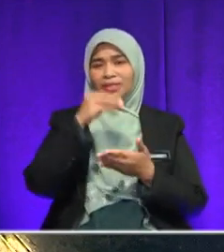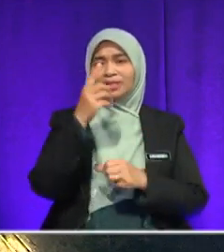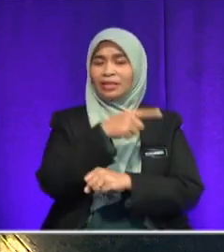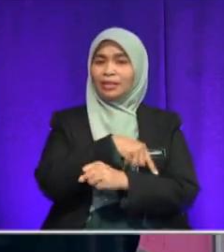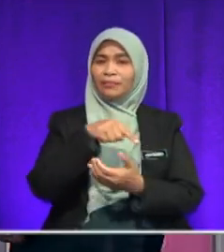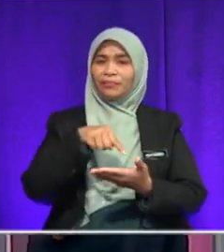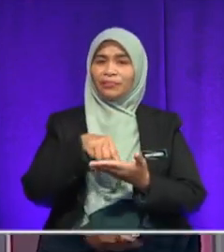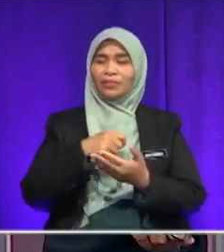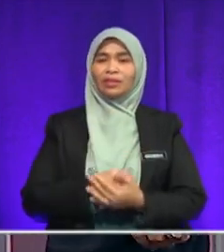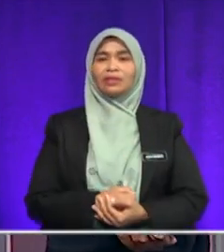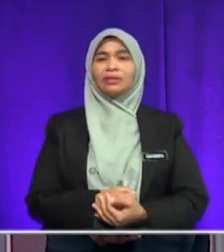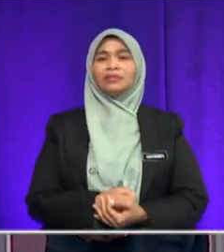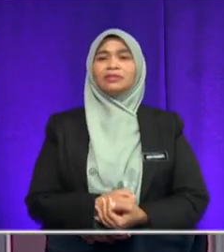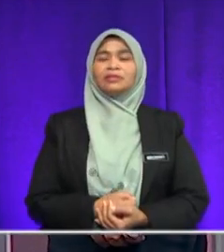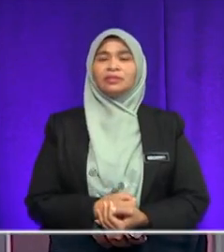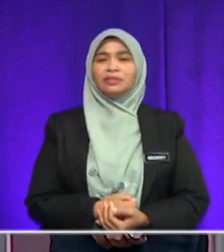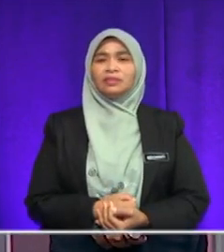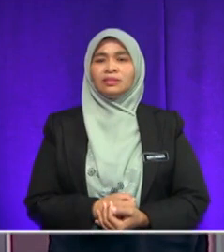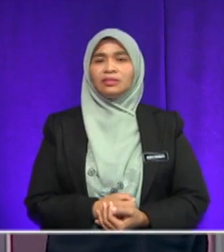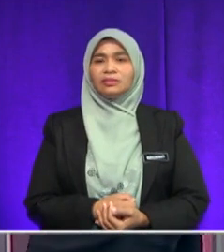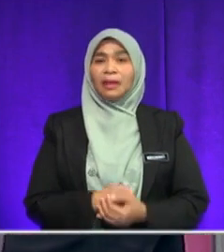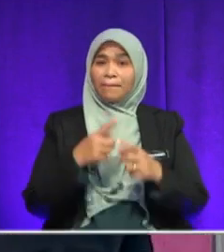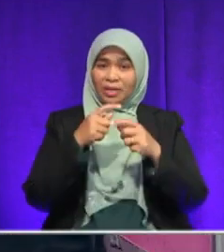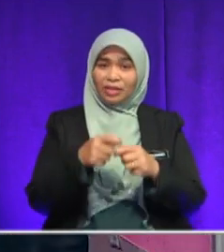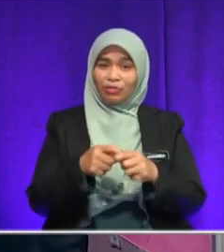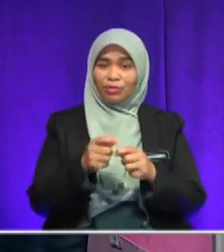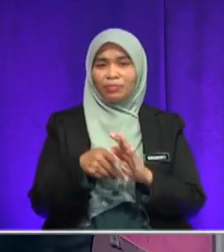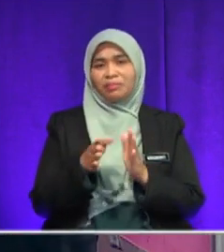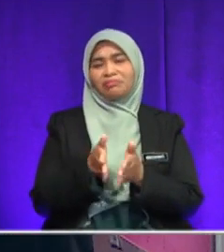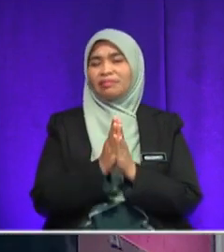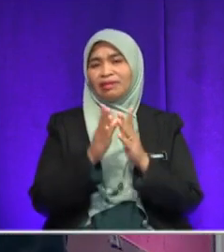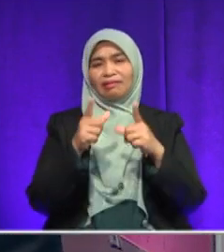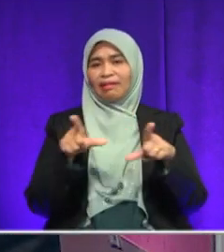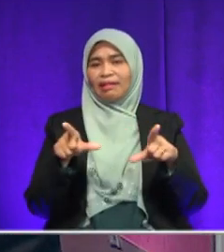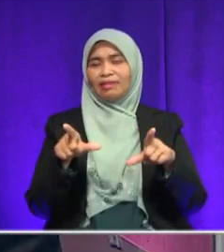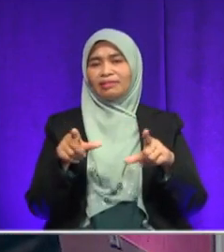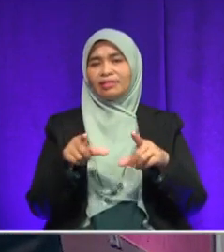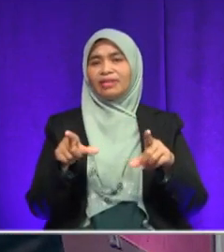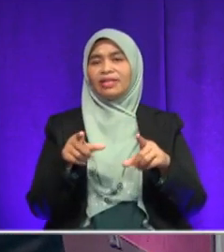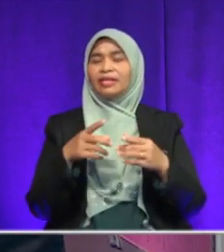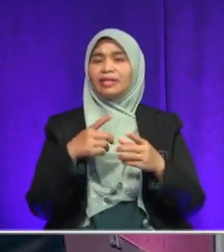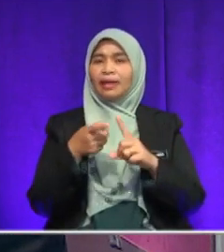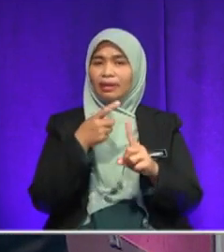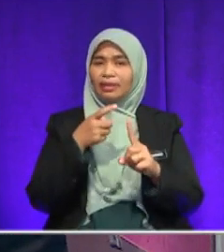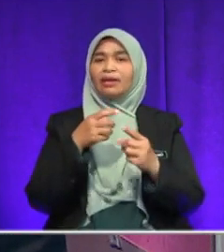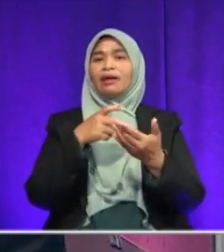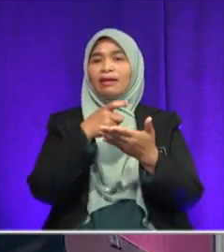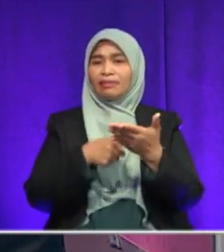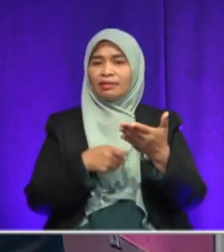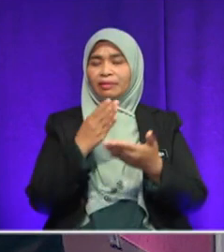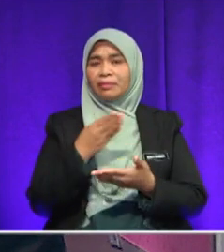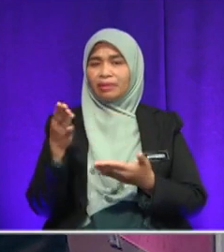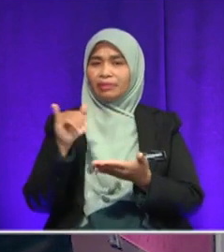ni. Okey. Penentu permintaan lain selain daripada harga barang itu. Okey. So di